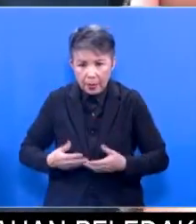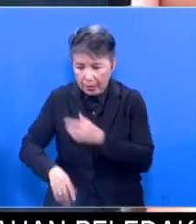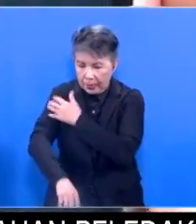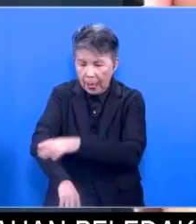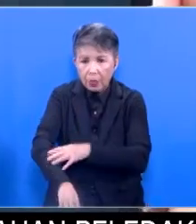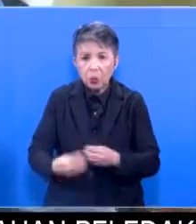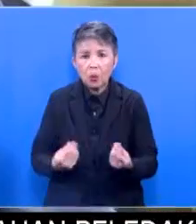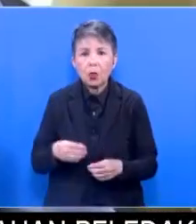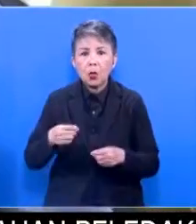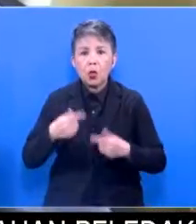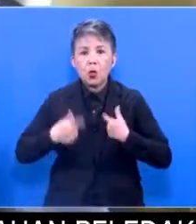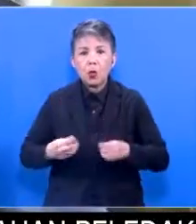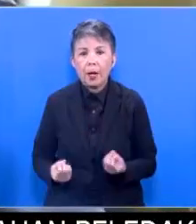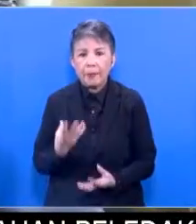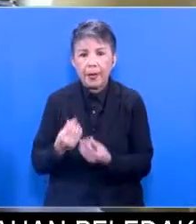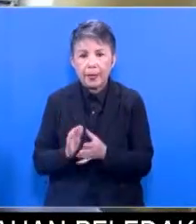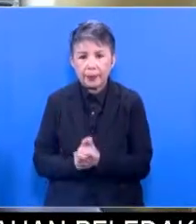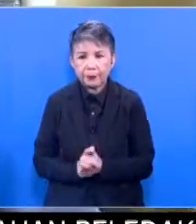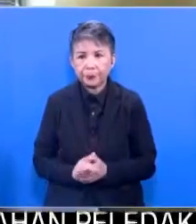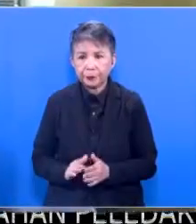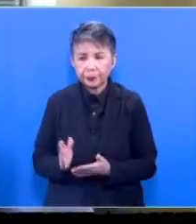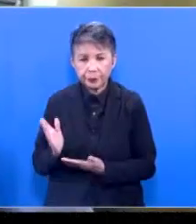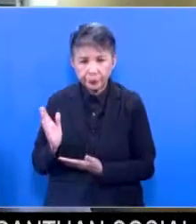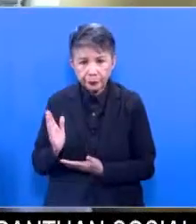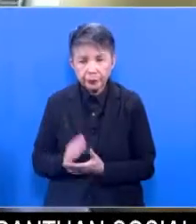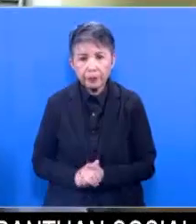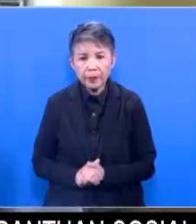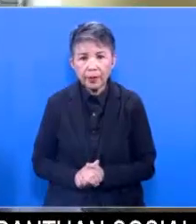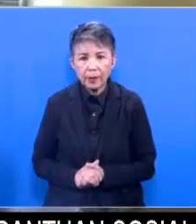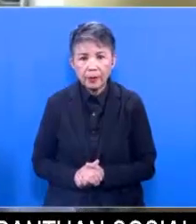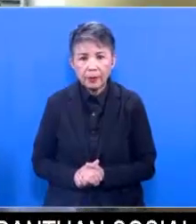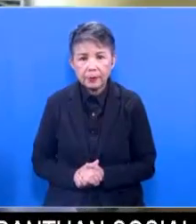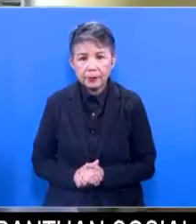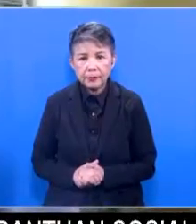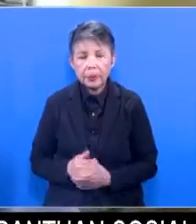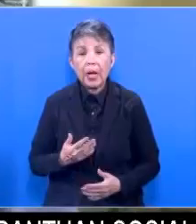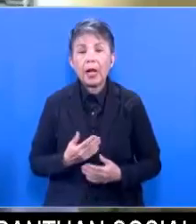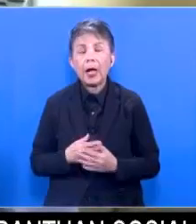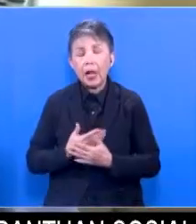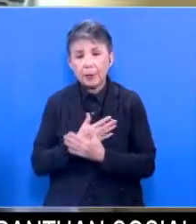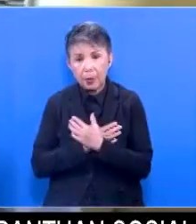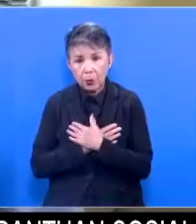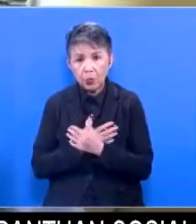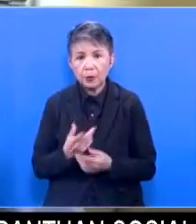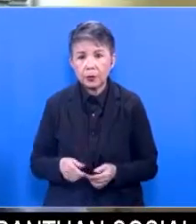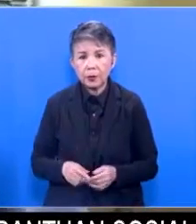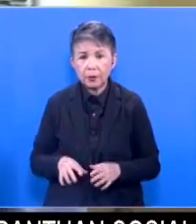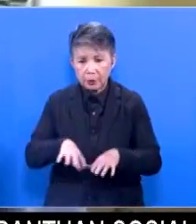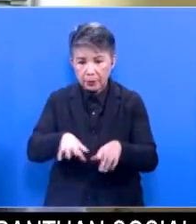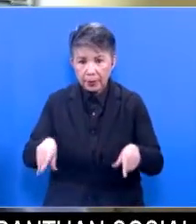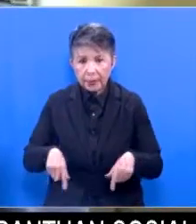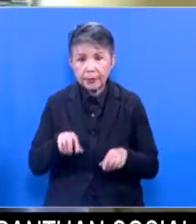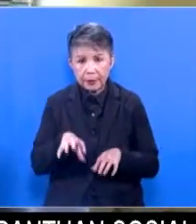tangan. Rekan-rekan Karang Taruna di tempat almarhum tinggal dulu sama saya. Ya mungkin dari pihak